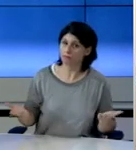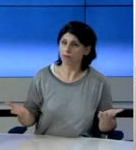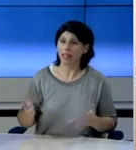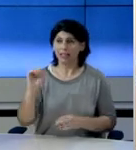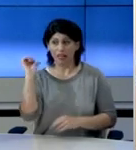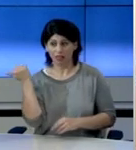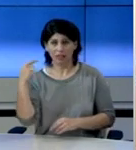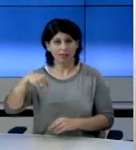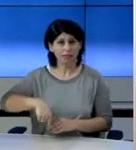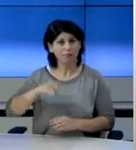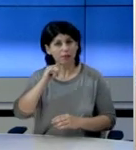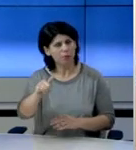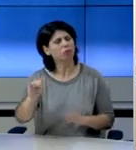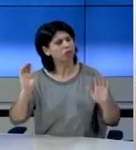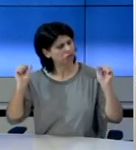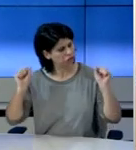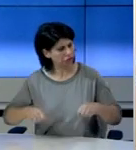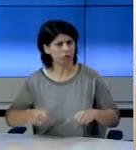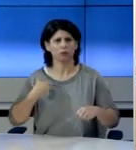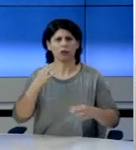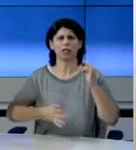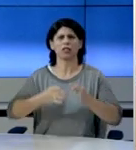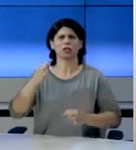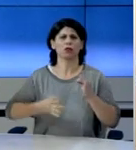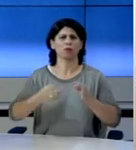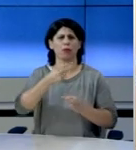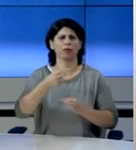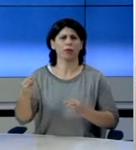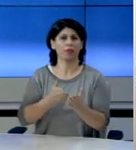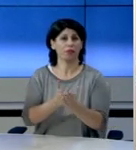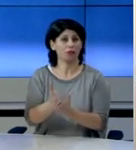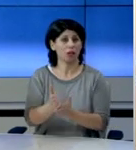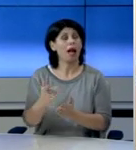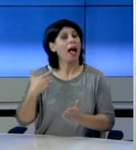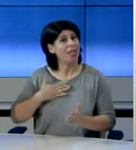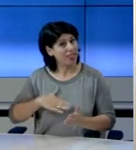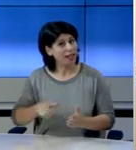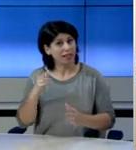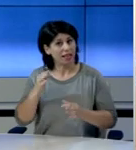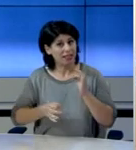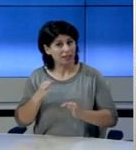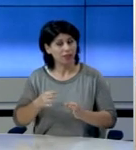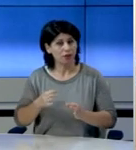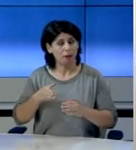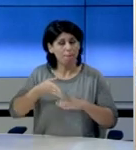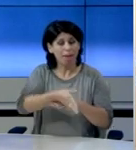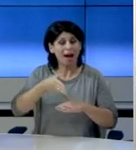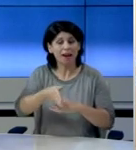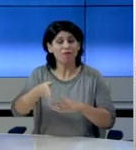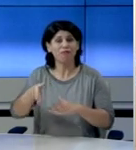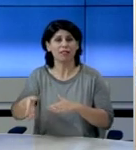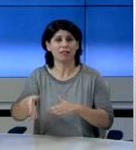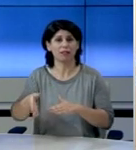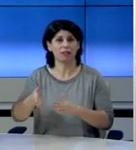χθες και σήμερα και πάντα, ναι, να μιλήσουμε για δικαιοσύνη. Θέλετε να μιλήσουμε για παρεμβάσεις στη δικαιοσύνη? Και χθες